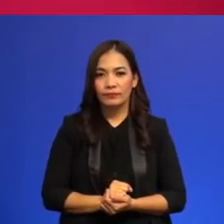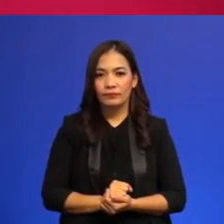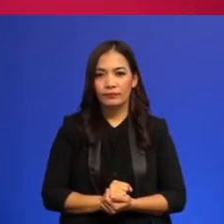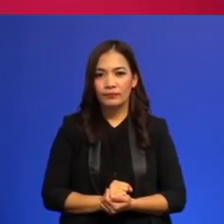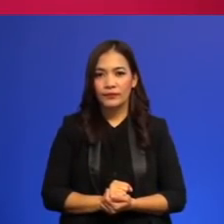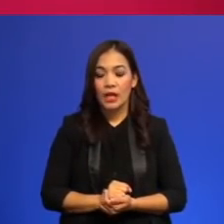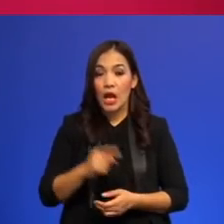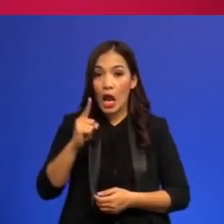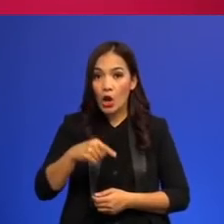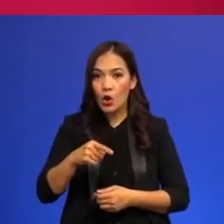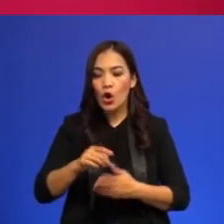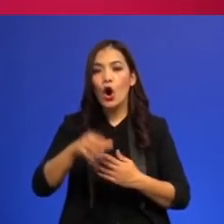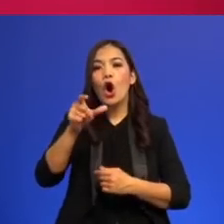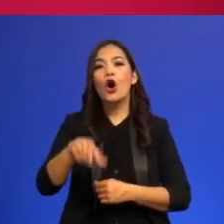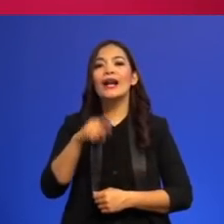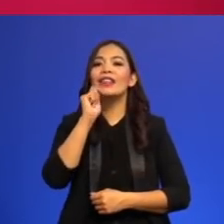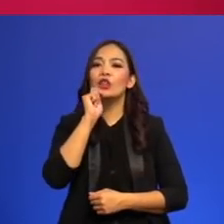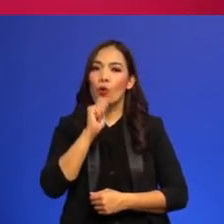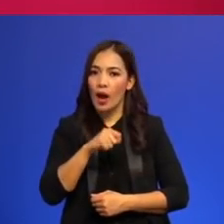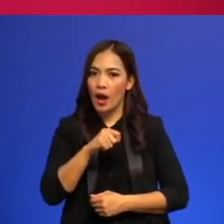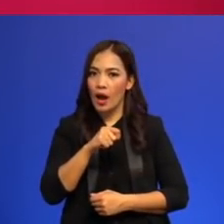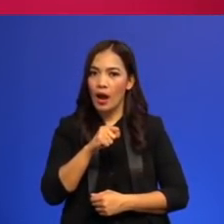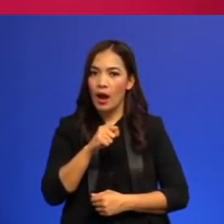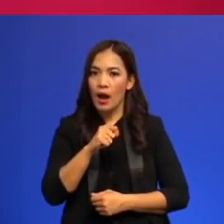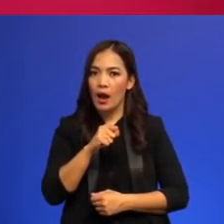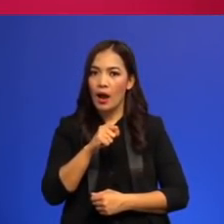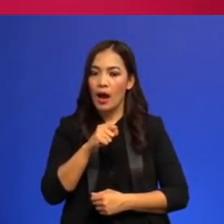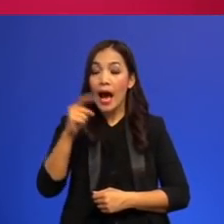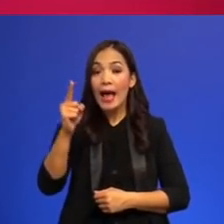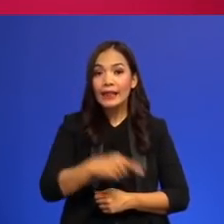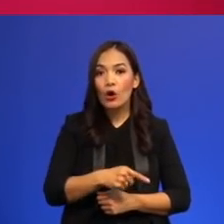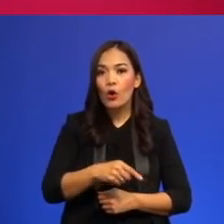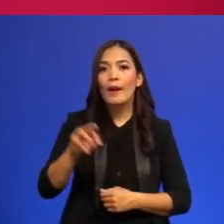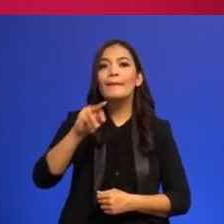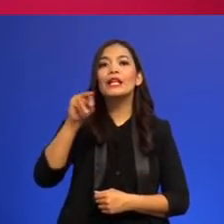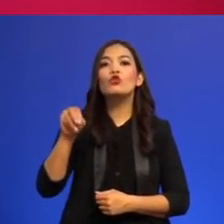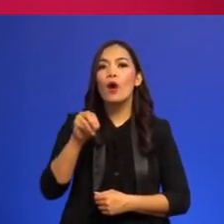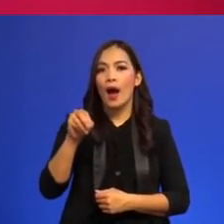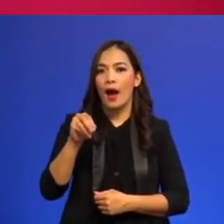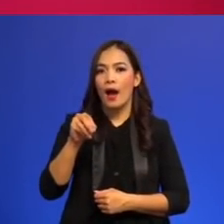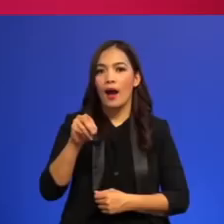Dan kemudian orang tua atau mertua.